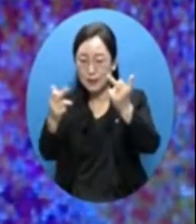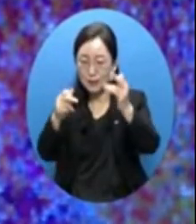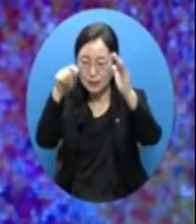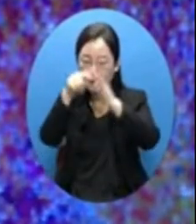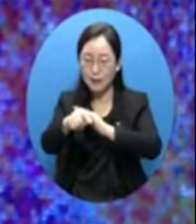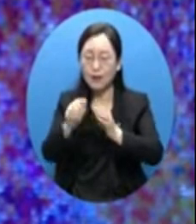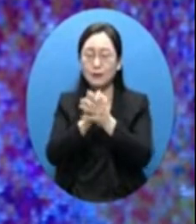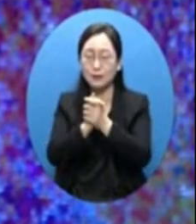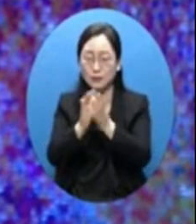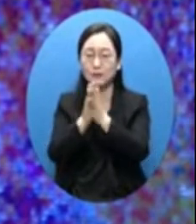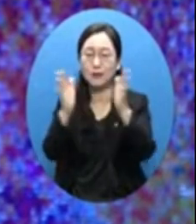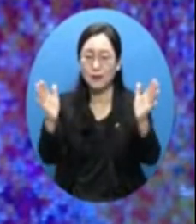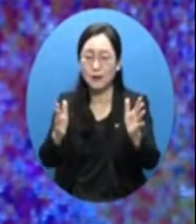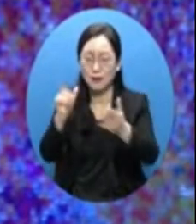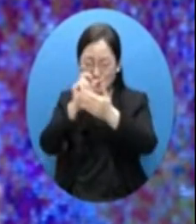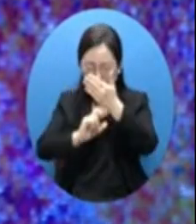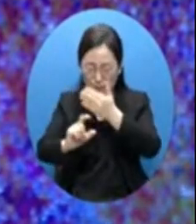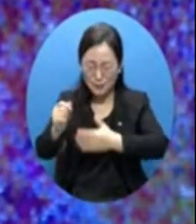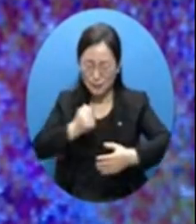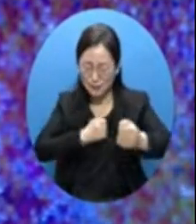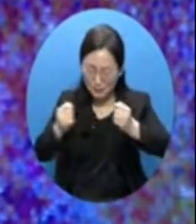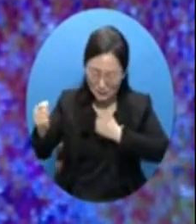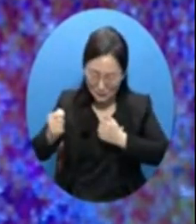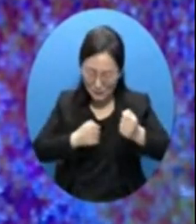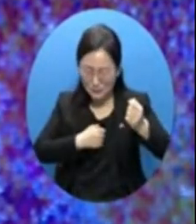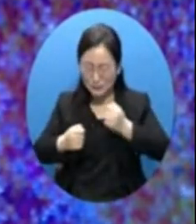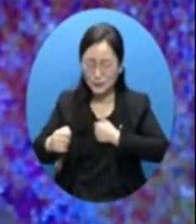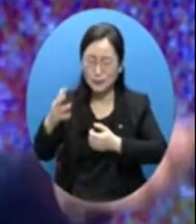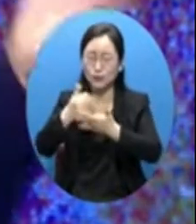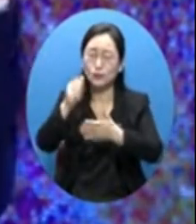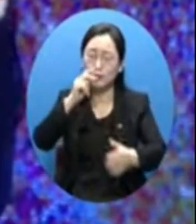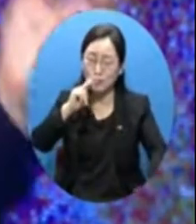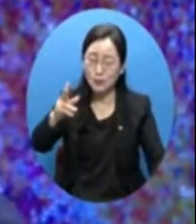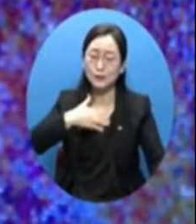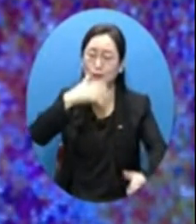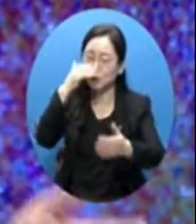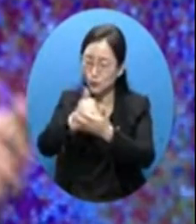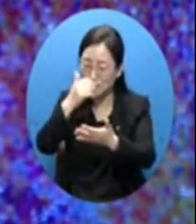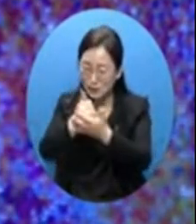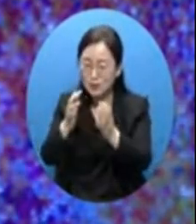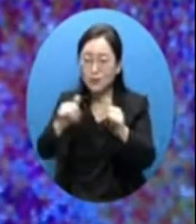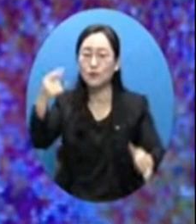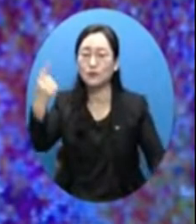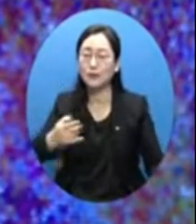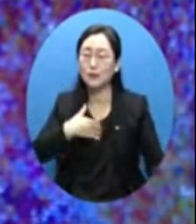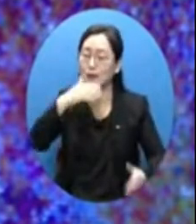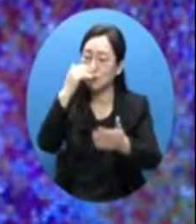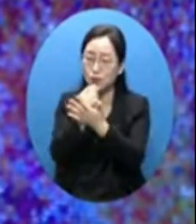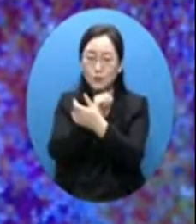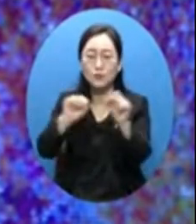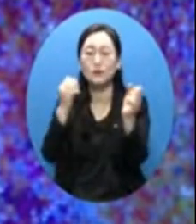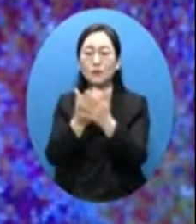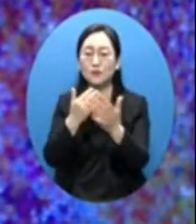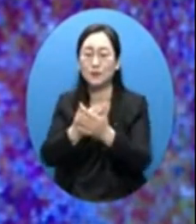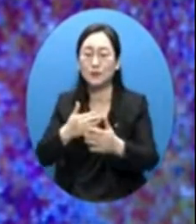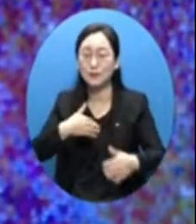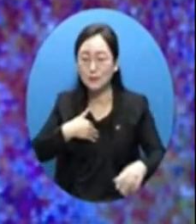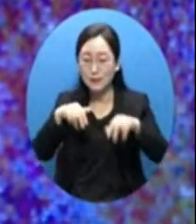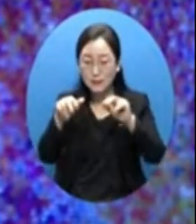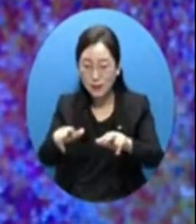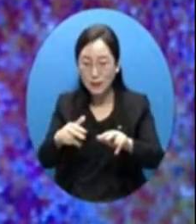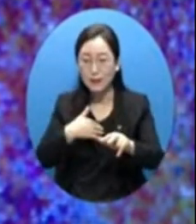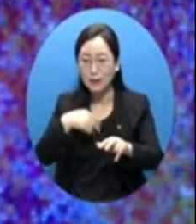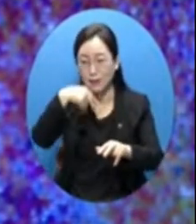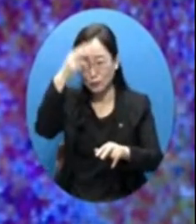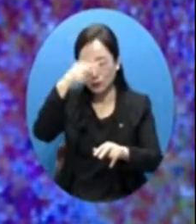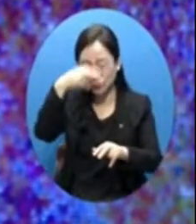시작했습니다. 밤새 가슴을 치며 통감기도 합니다. 주여 이 죄인이 왔나이다. 나의 죄를 용서해 주시고 이제 내가 이 술에